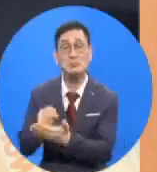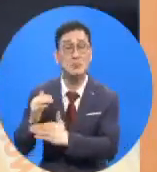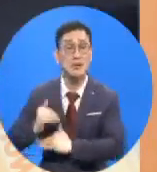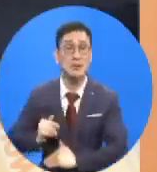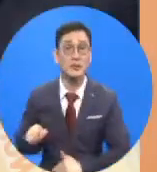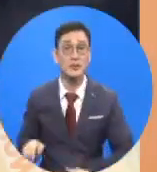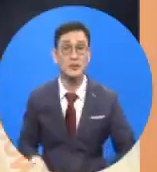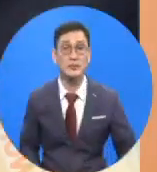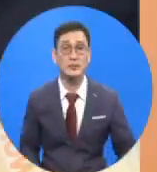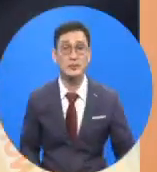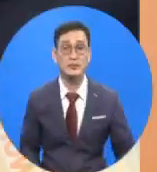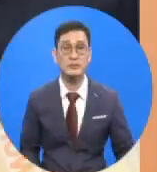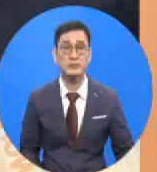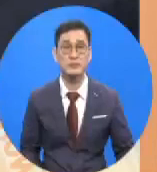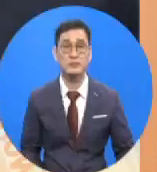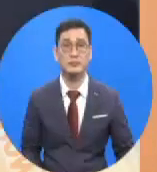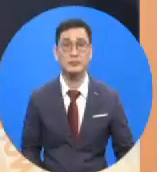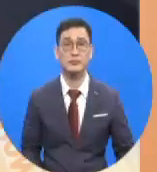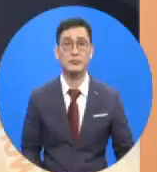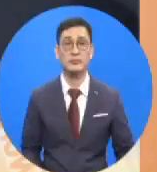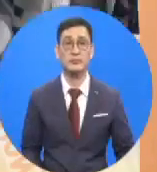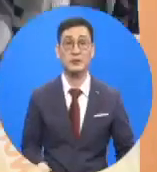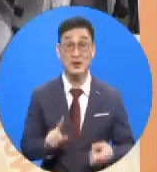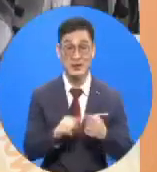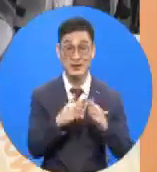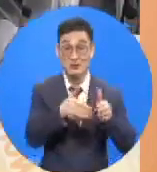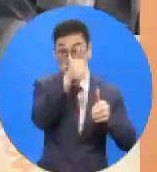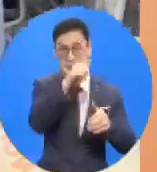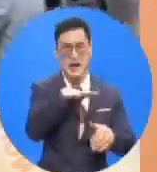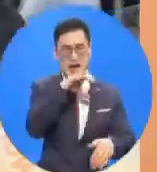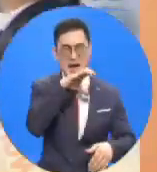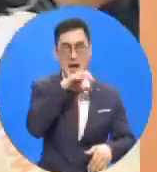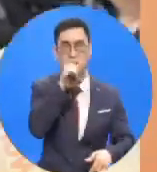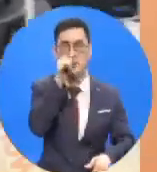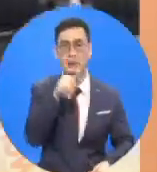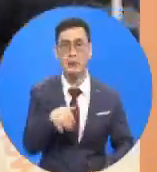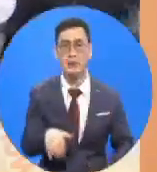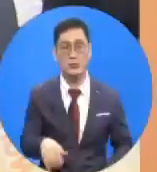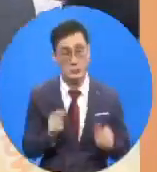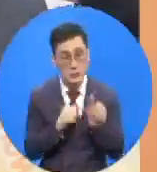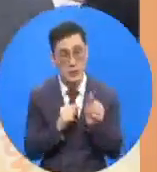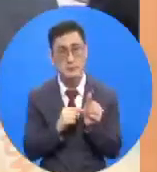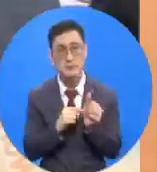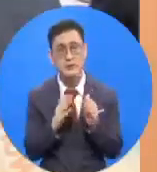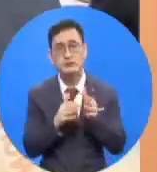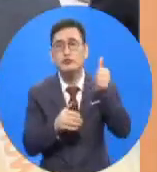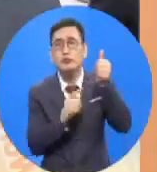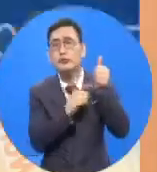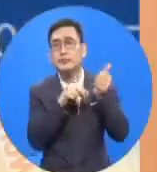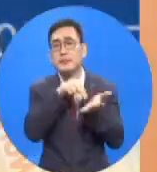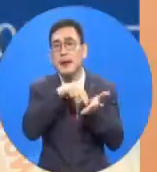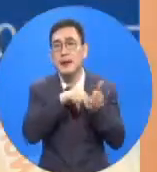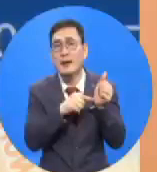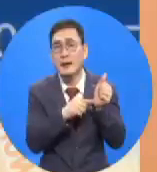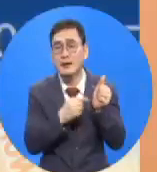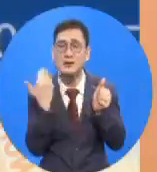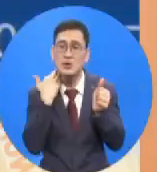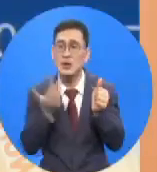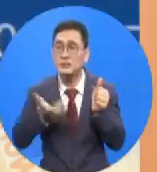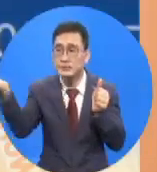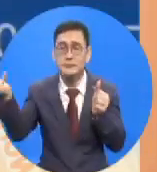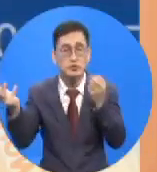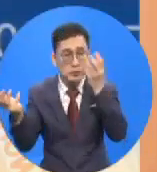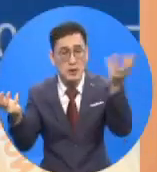않습니까 그 때문에 임대인 들이 얼마나 또 많은 방가로 했습니까 근데 정작 본인은 보니까 지금 살고 있던 전세에 나가게 한 다음에